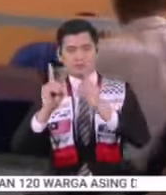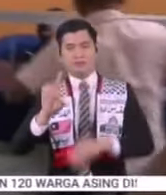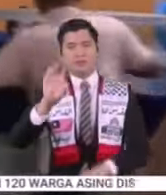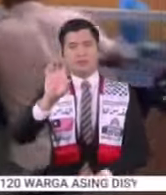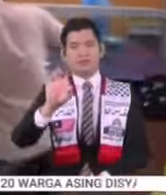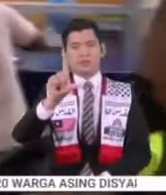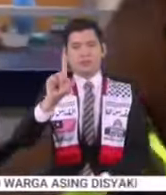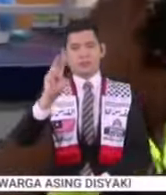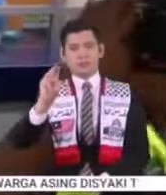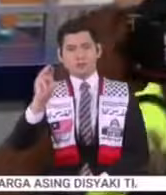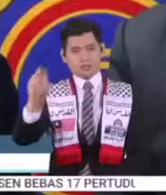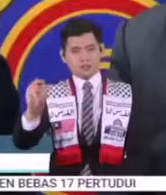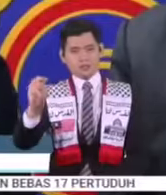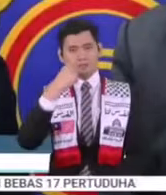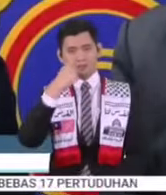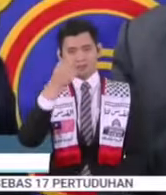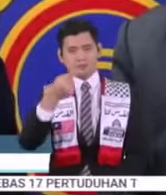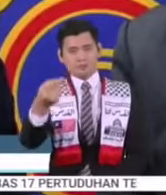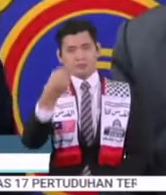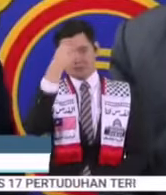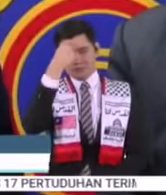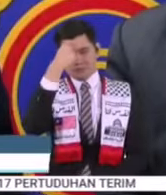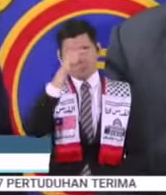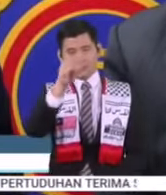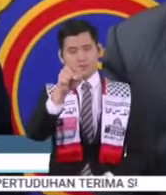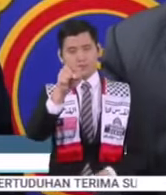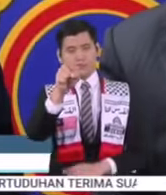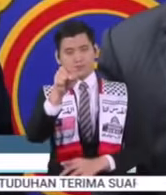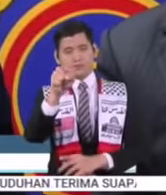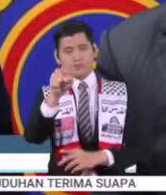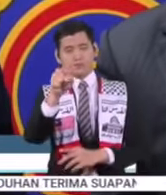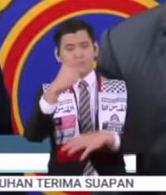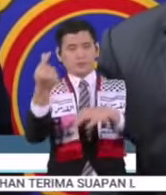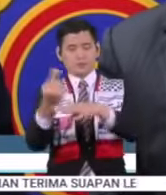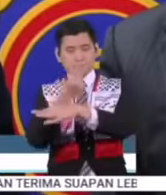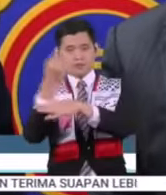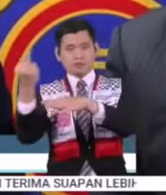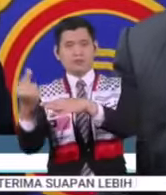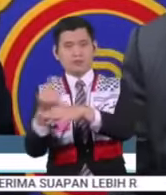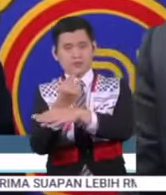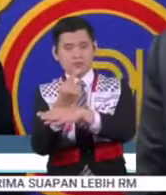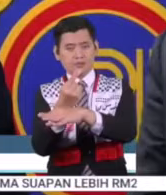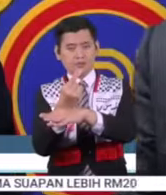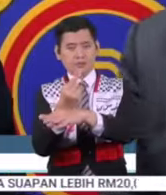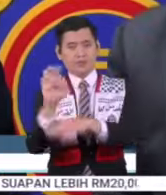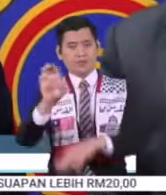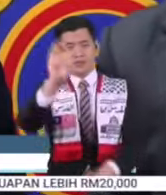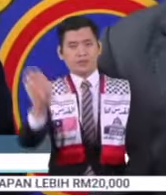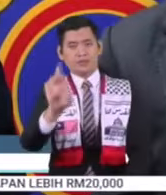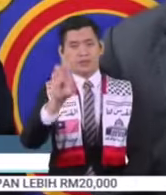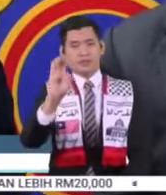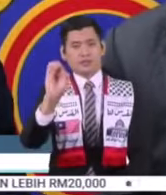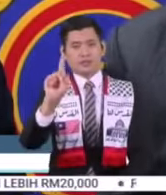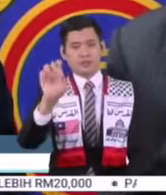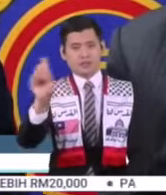tax kepada pengguna lain. Ini ialah untuk respons kepada pengguna-pengguna e-road tax ataupun e-LKM